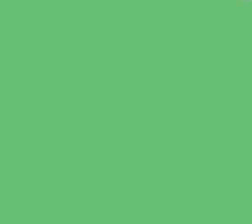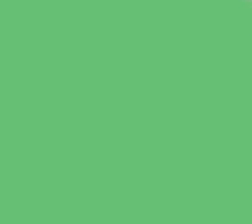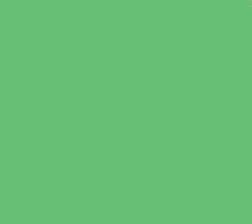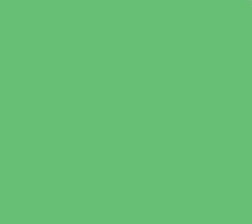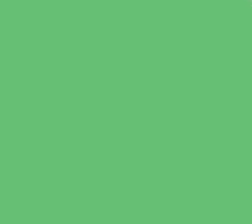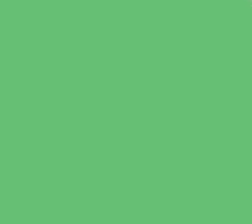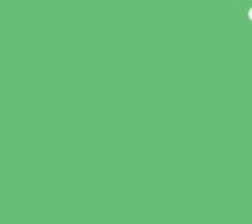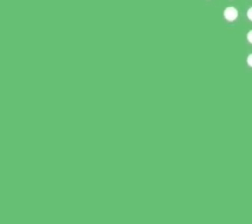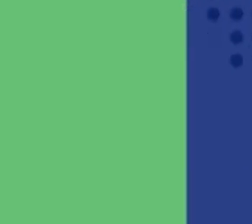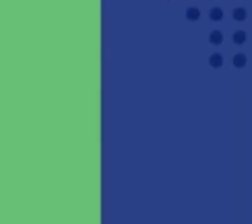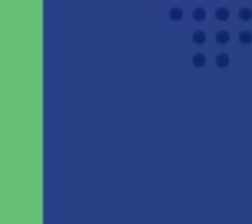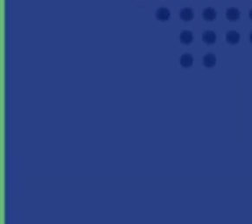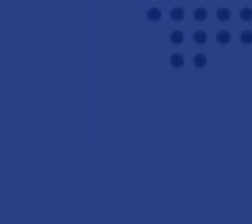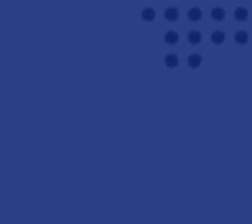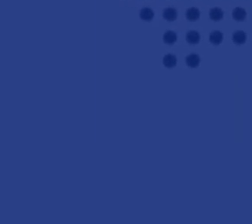Музика